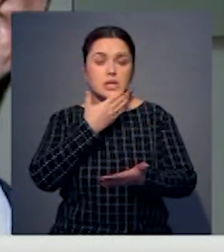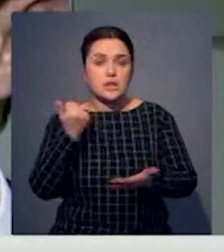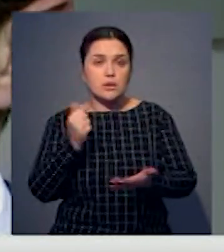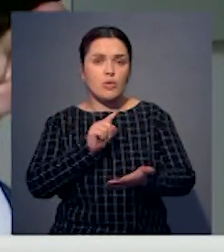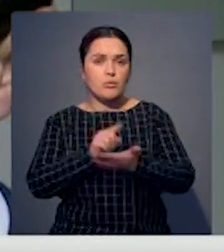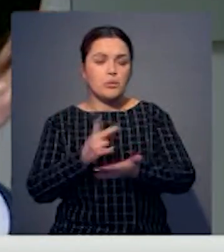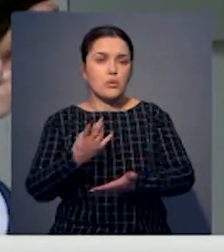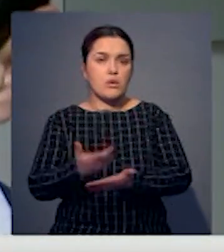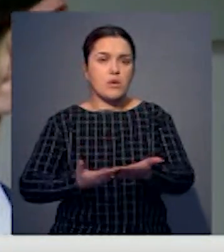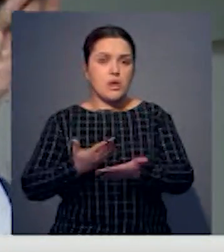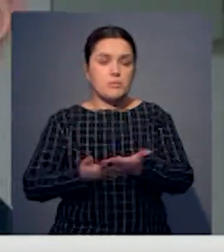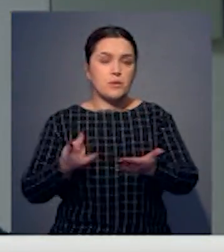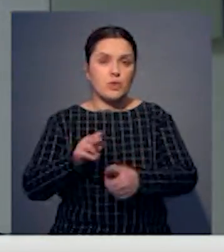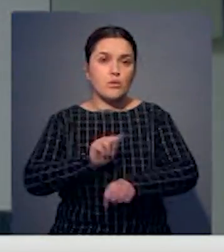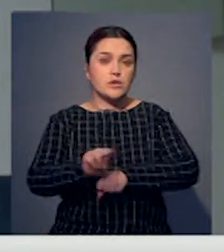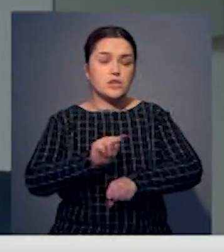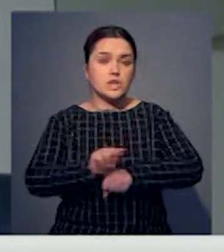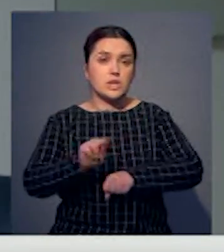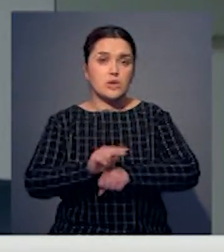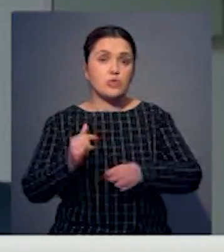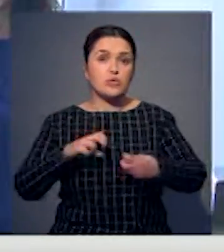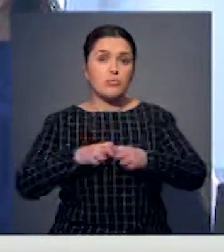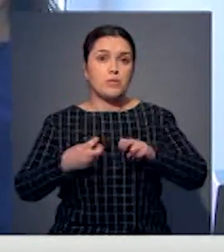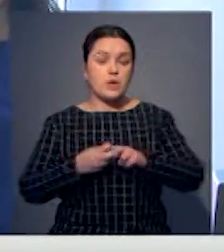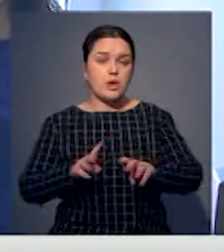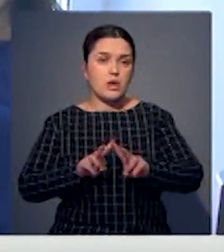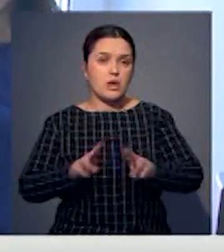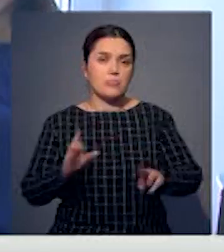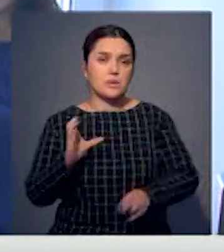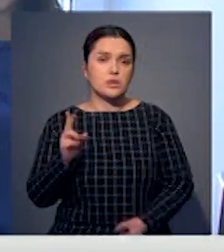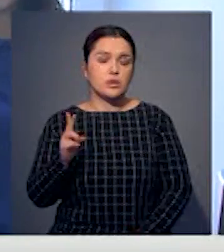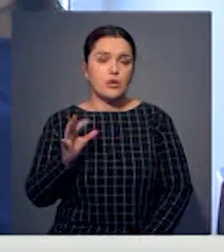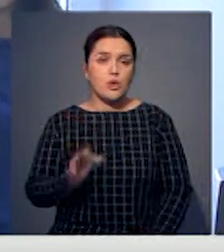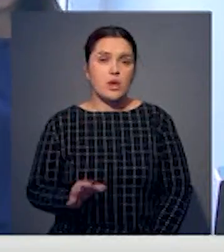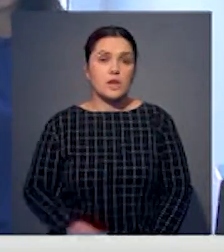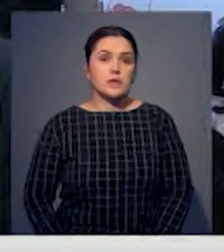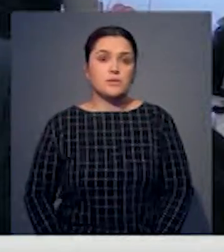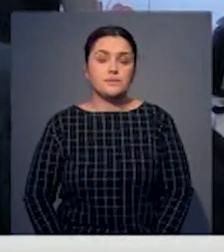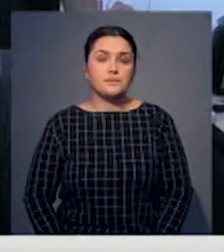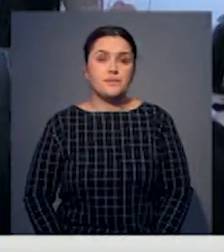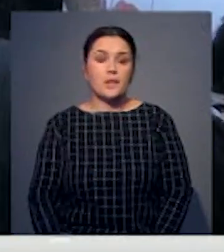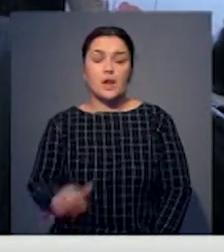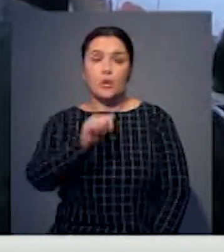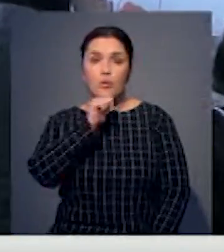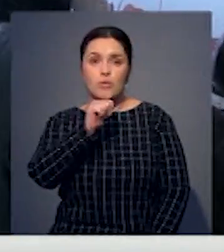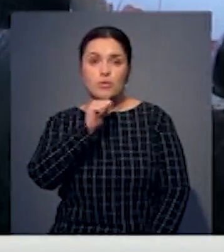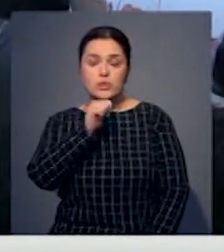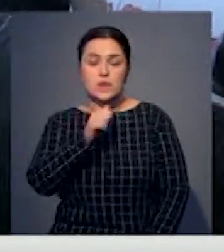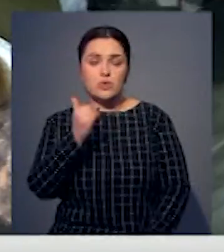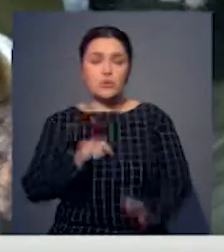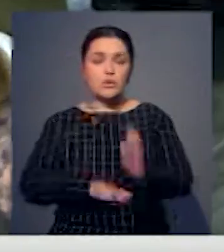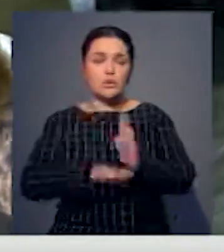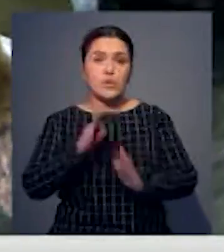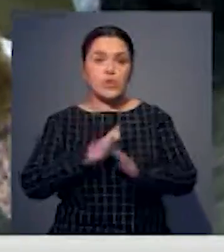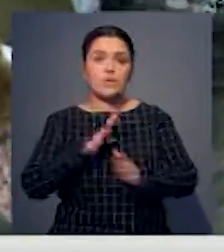где-то они не могут. Вот я знаю. Сейчас проблема такая же в СКО. С мертвой точки, уверены в ассоциации в Кустанае, ситуация все же сдвинулась. По